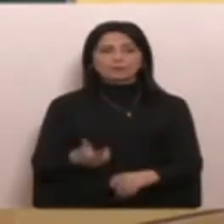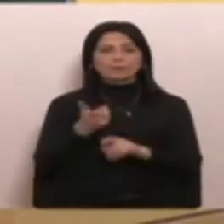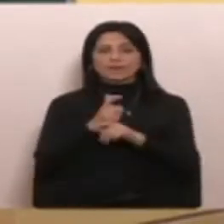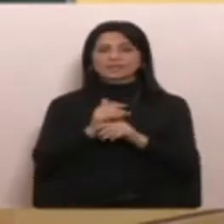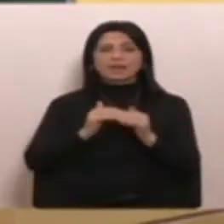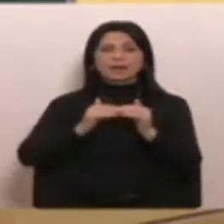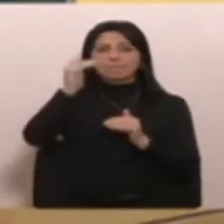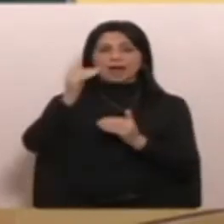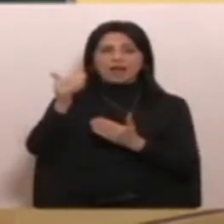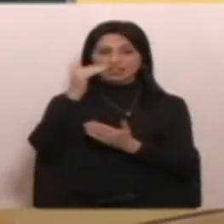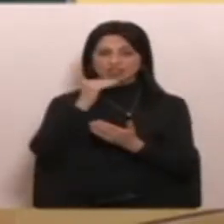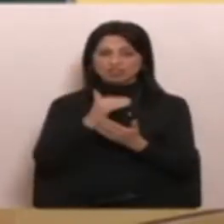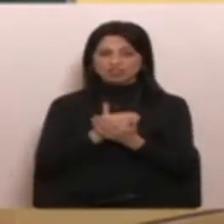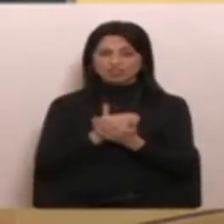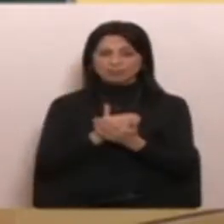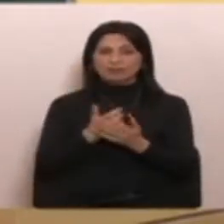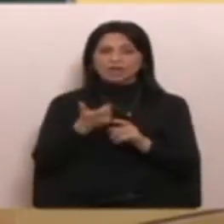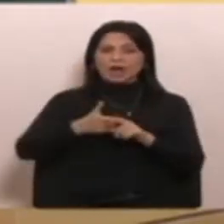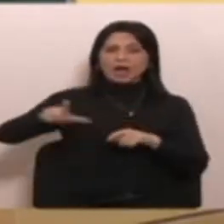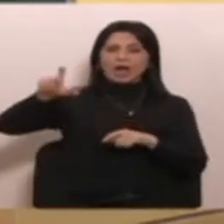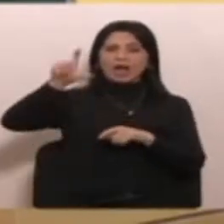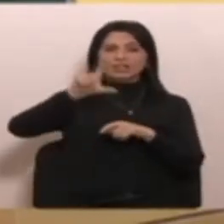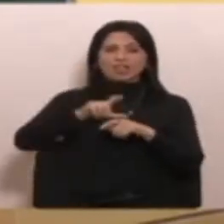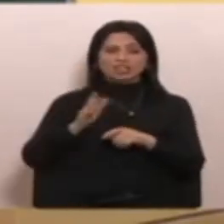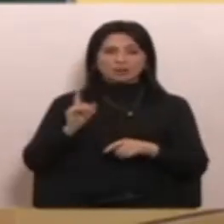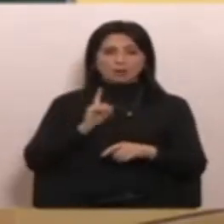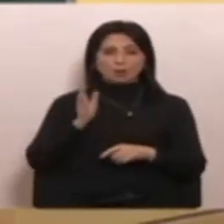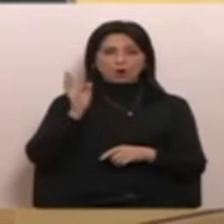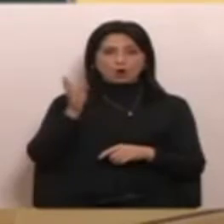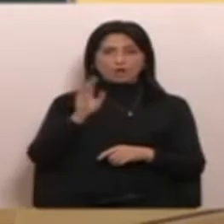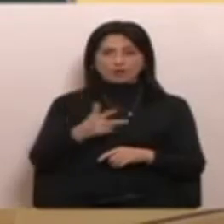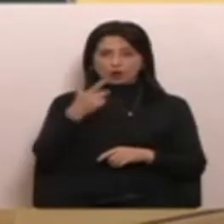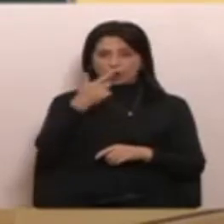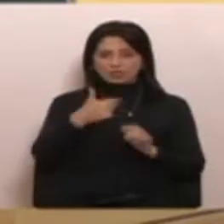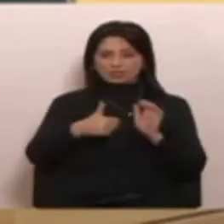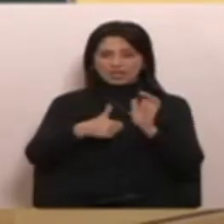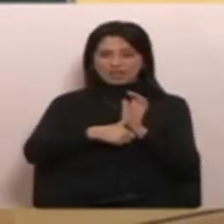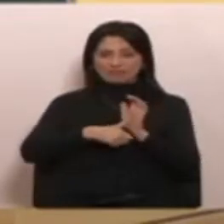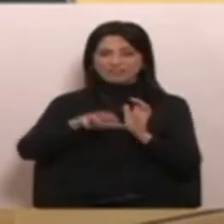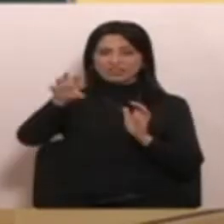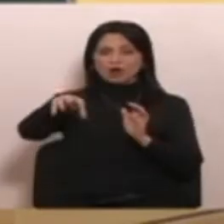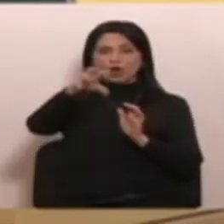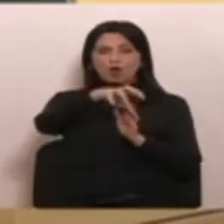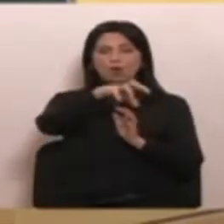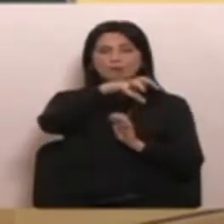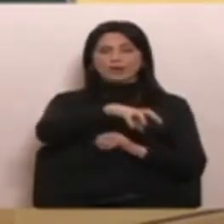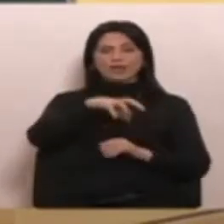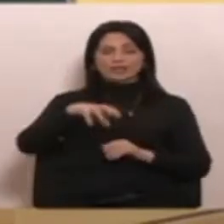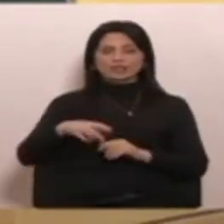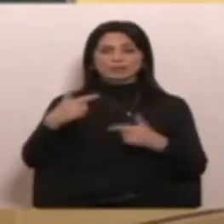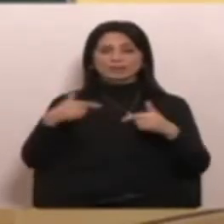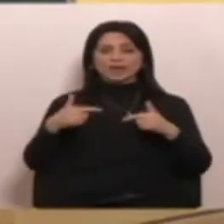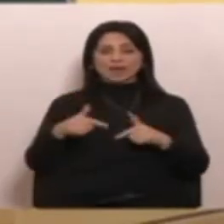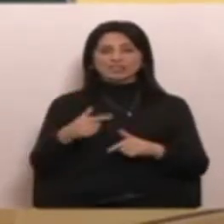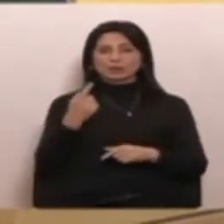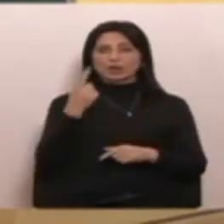მაღალი შედეგებით, ანუ გადააჭარბა ყოველგვარ მოლოდინს. 26 ობიექტი, ანუ პრაქტიკულად ერთი